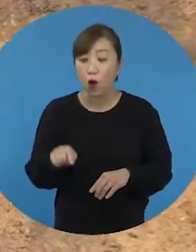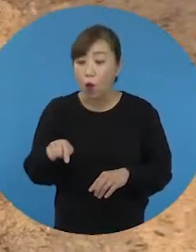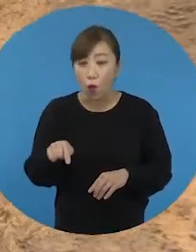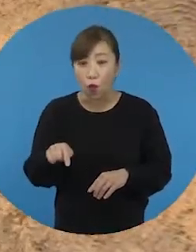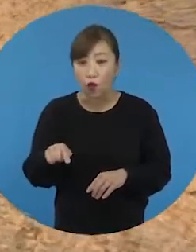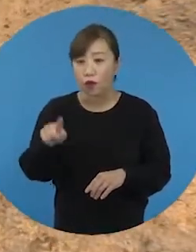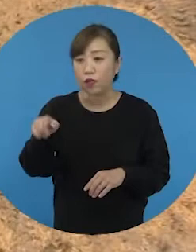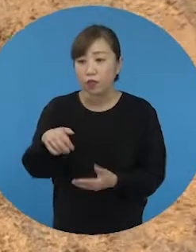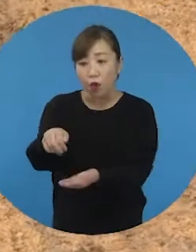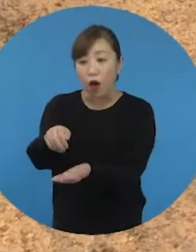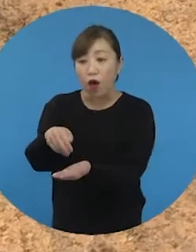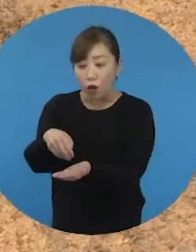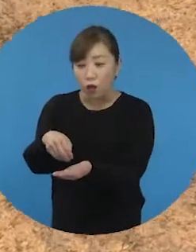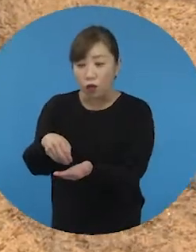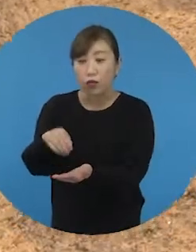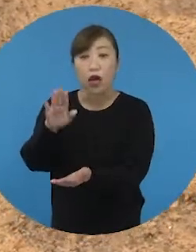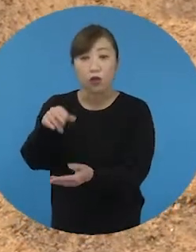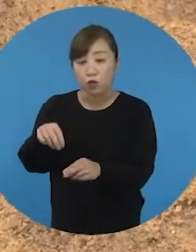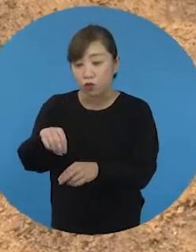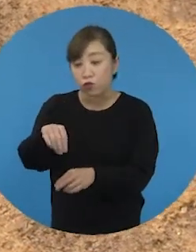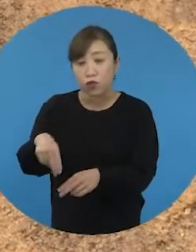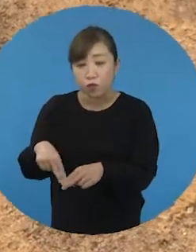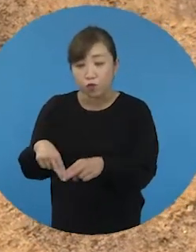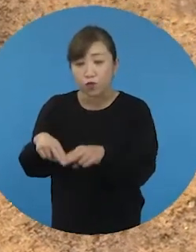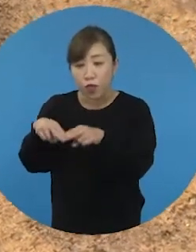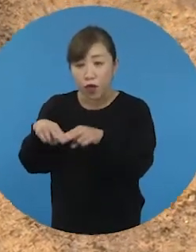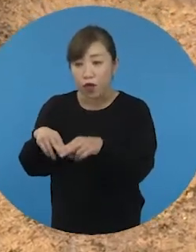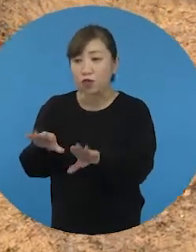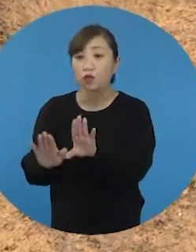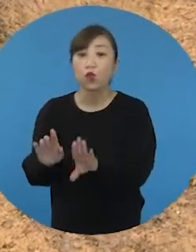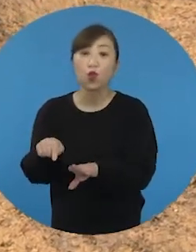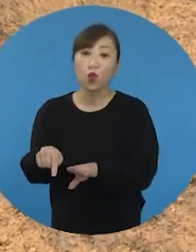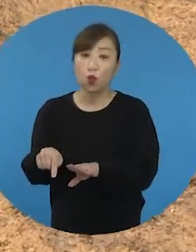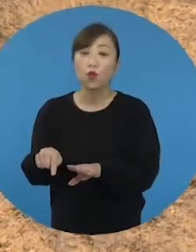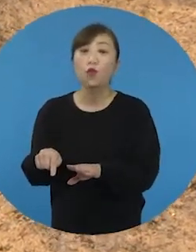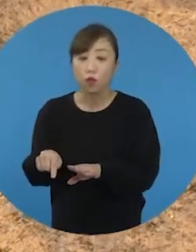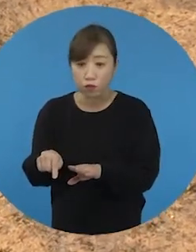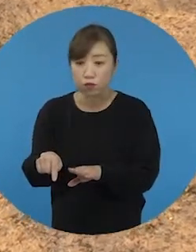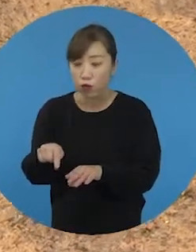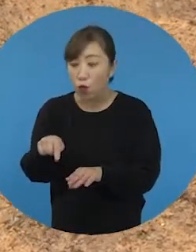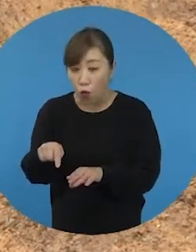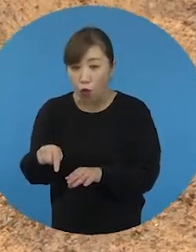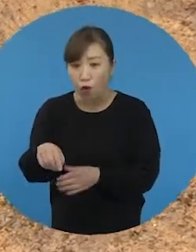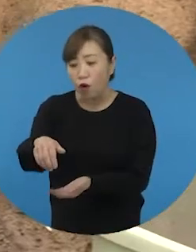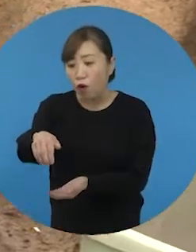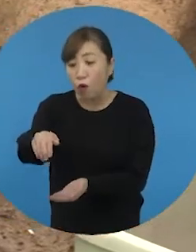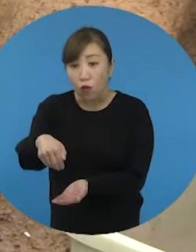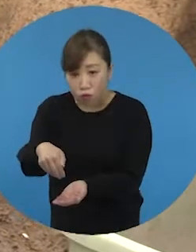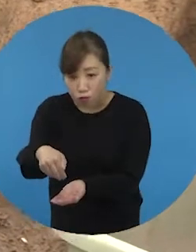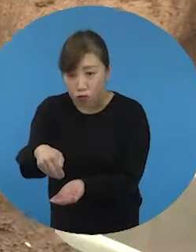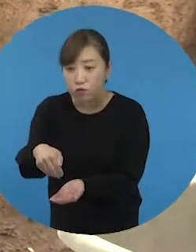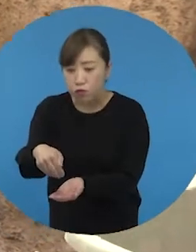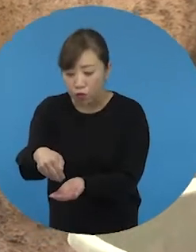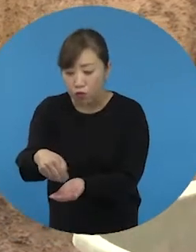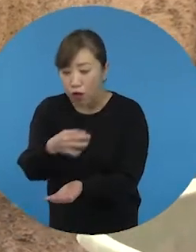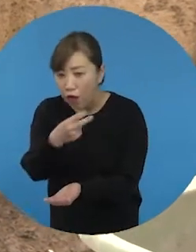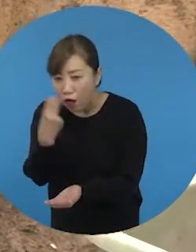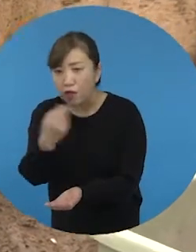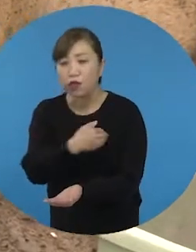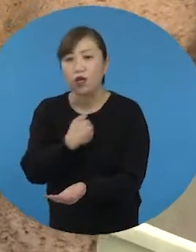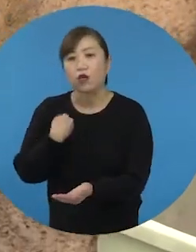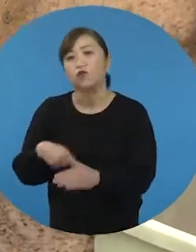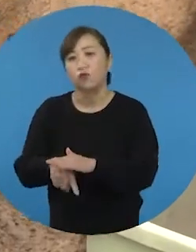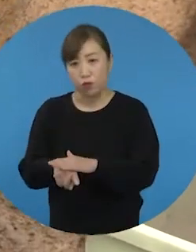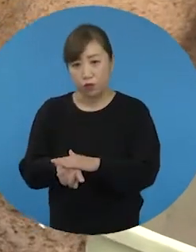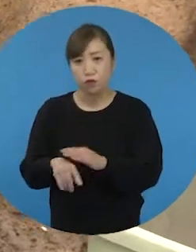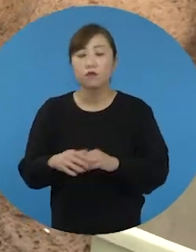間が掘った穴に土が溜まった様子となっておりますので、この黒いところを掘れば遺跡が分かる